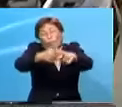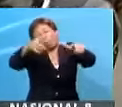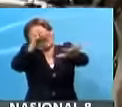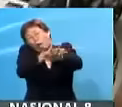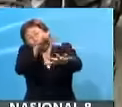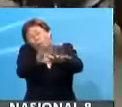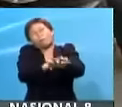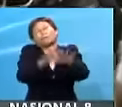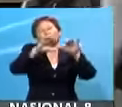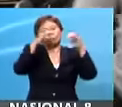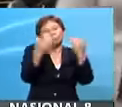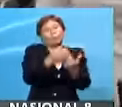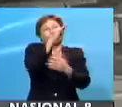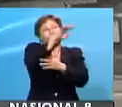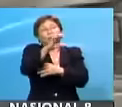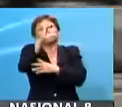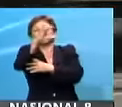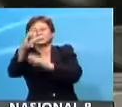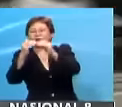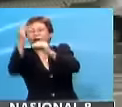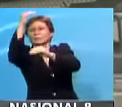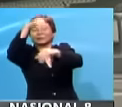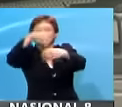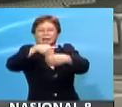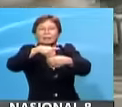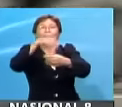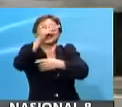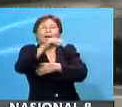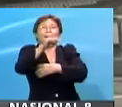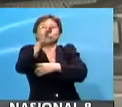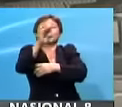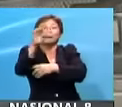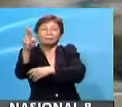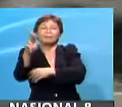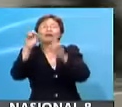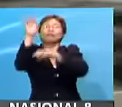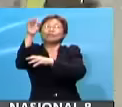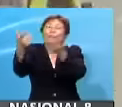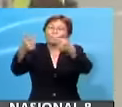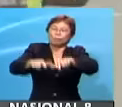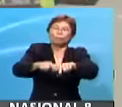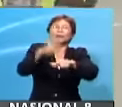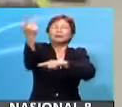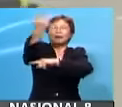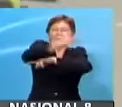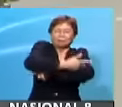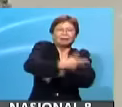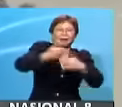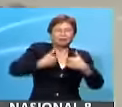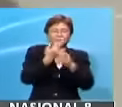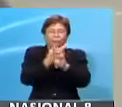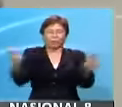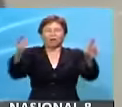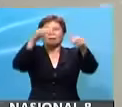ramai bagi kategori 400cc ke atas dalam Malaysia Book of Records. Festival berlangsung selama 3 hari turut